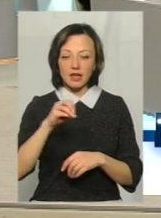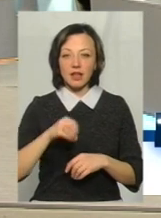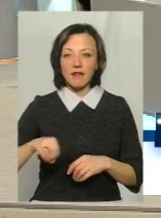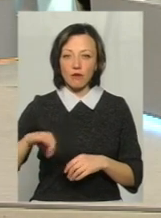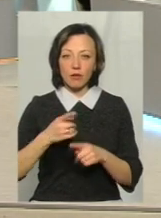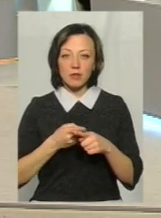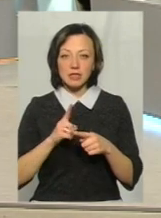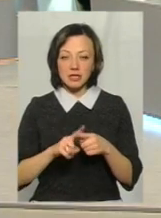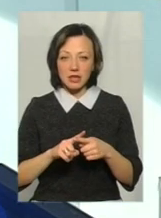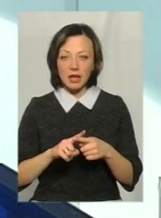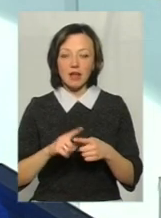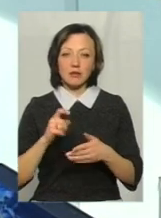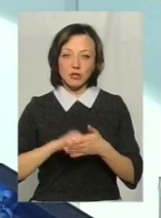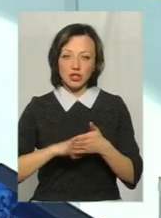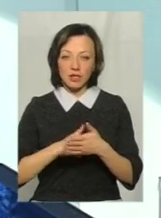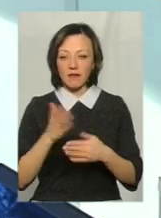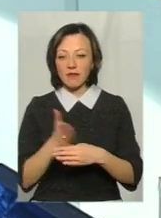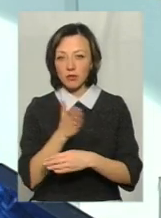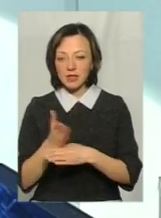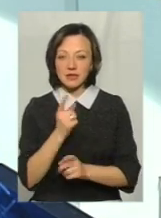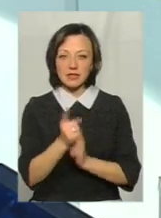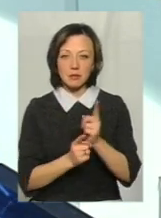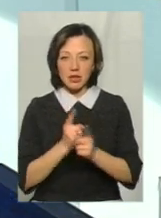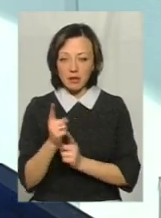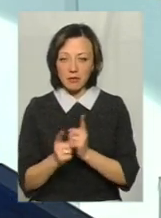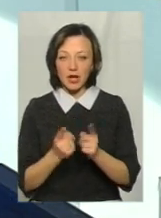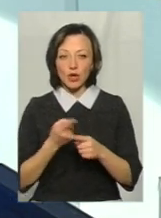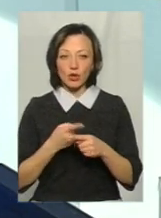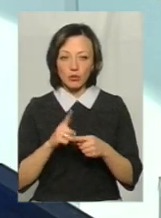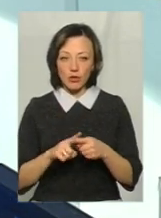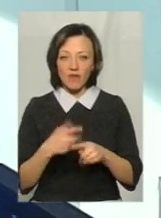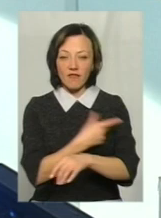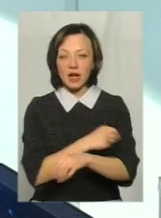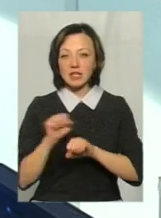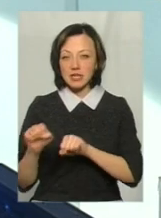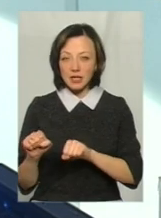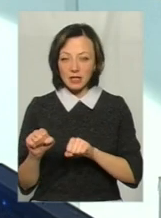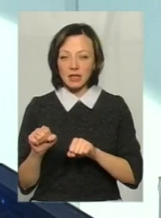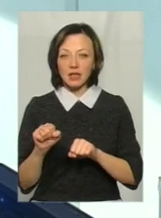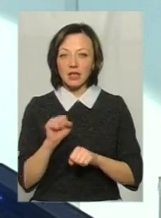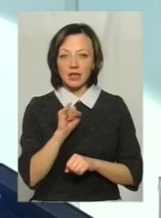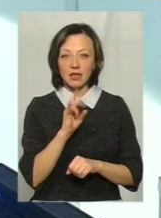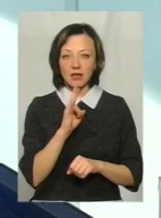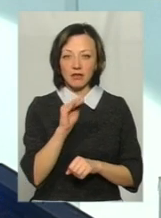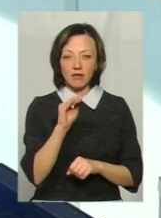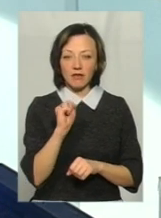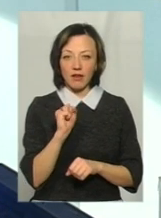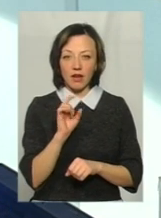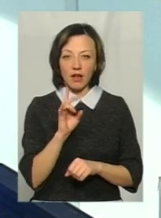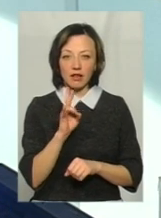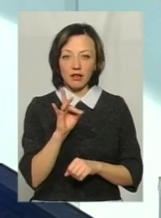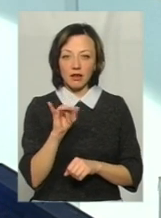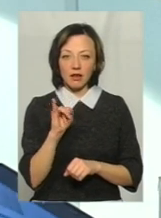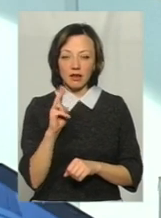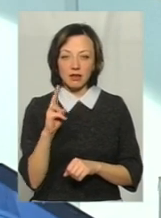Це викликано виробництвом, якимись змінами в виробництві, тому цієї вакцини Пентаксим і Інфанрікс дуже мало. І навіть